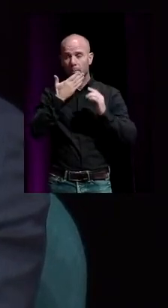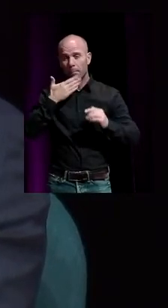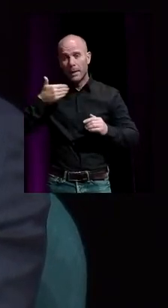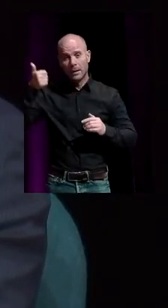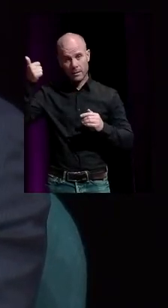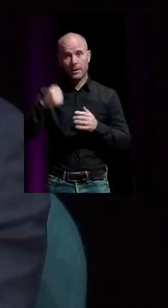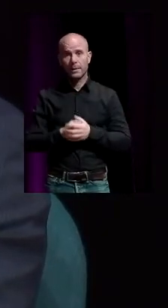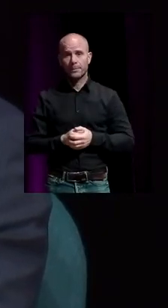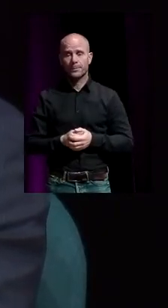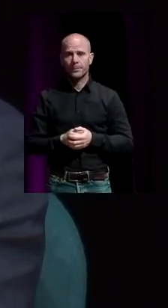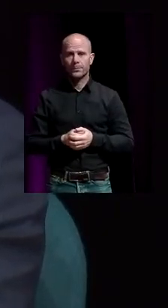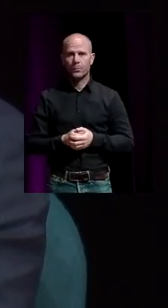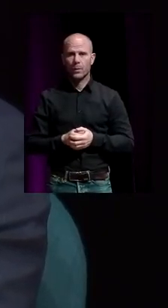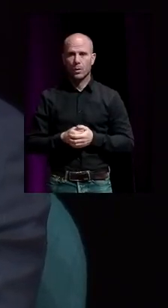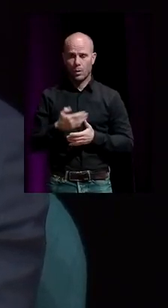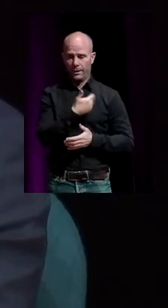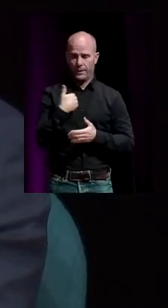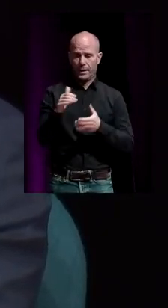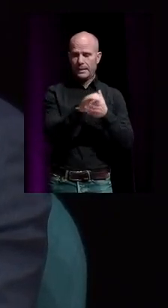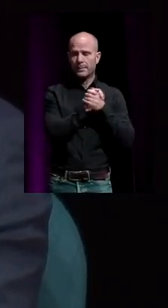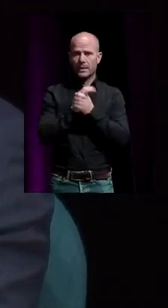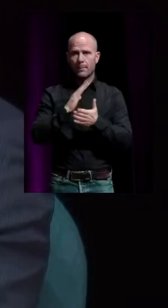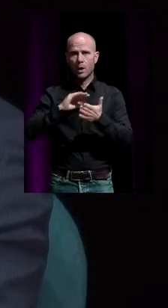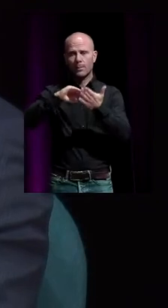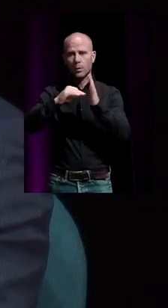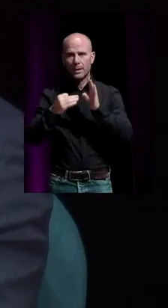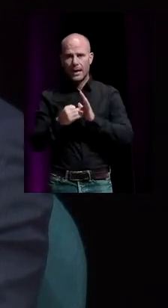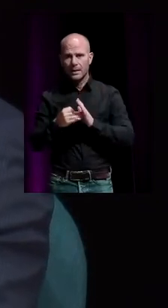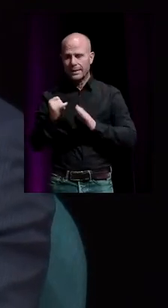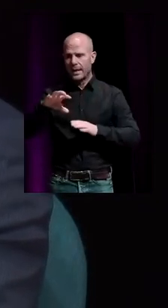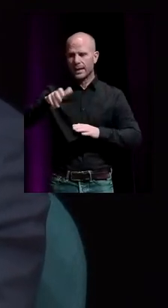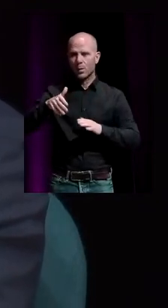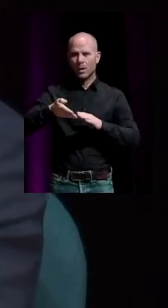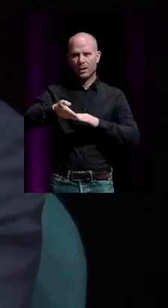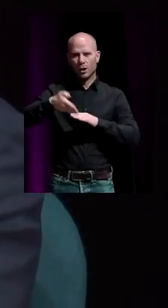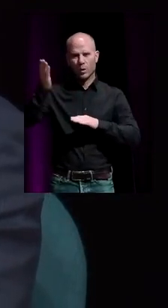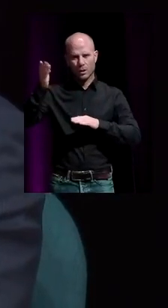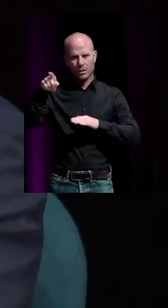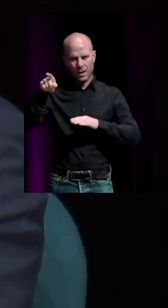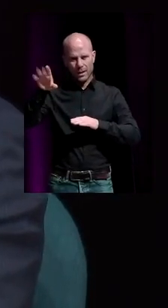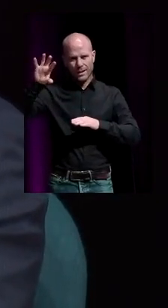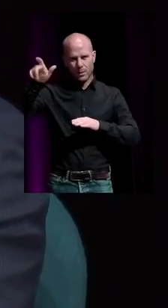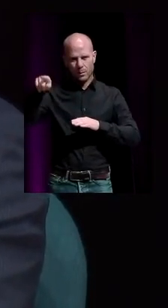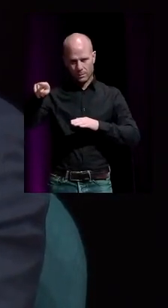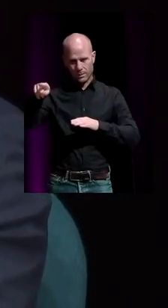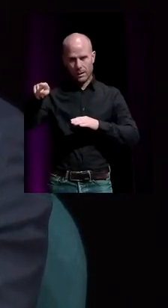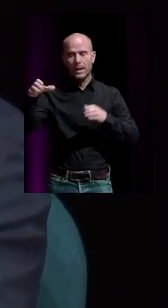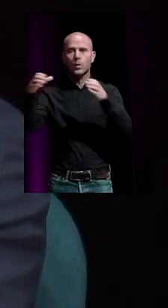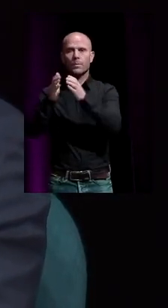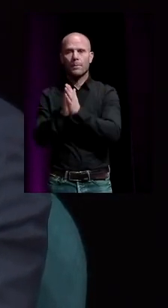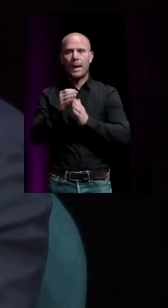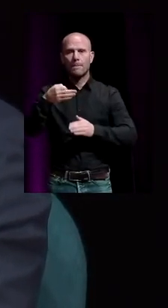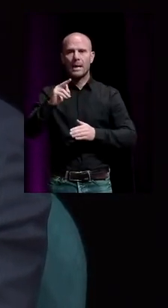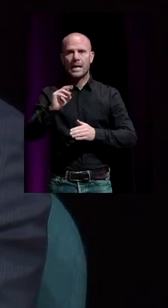vi gör gemensamt ett projekt i Assam-regionen uppe i nordöstra Indien, där vi tillsammans med